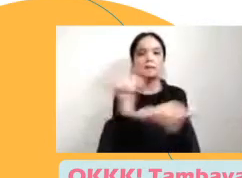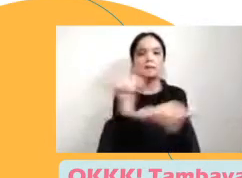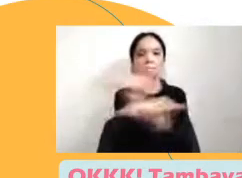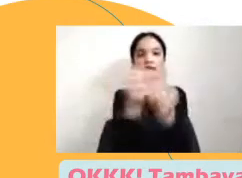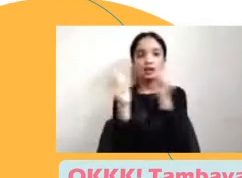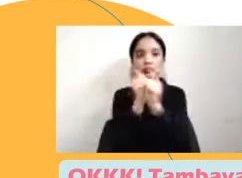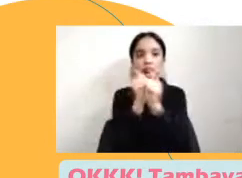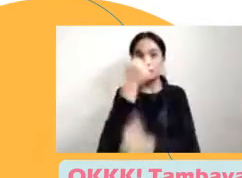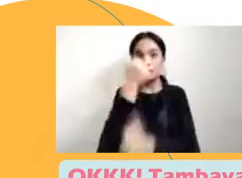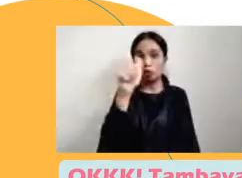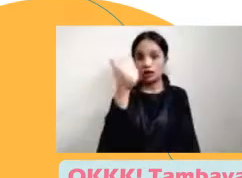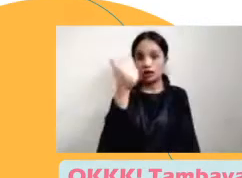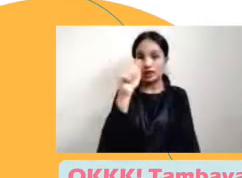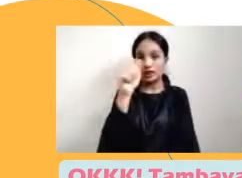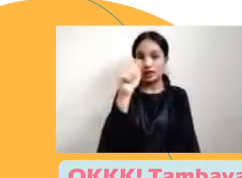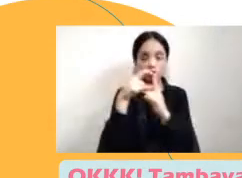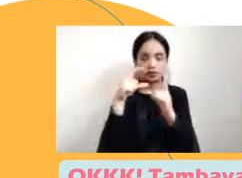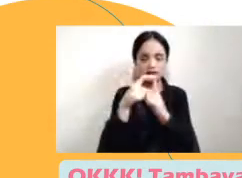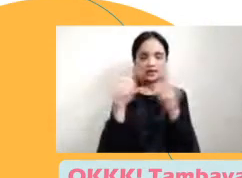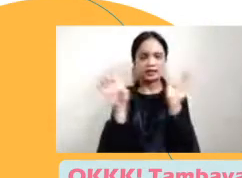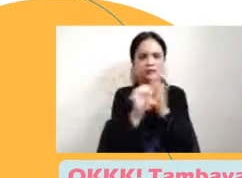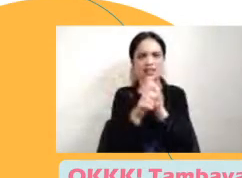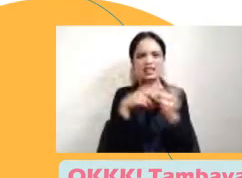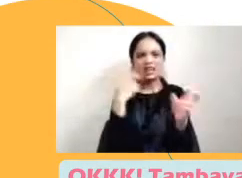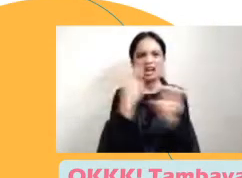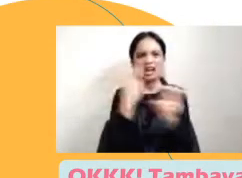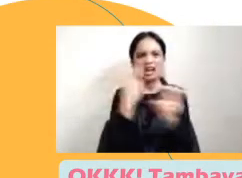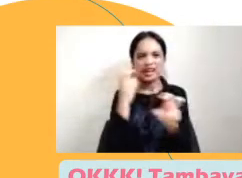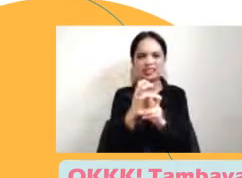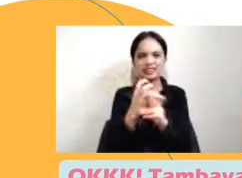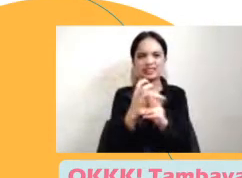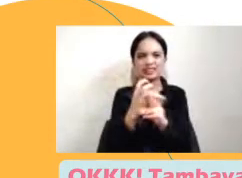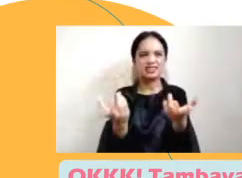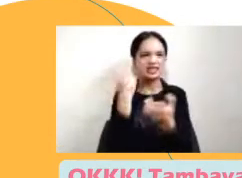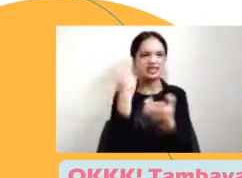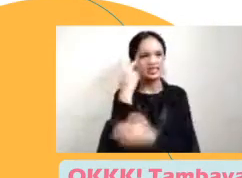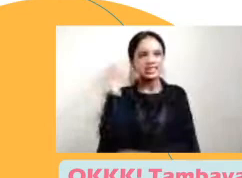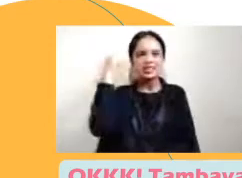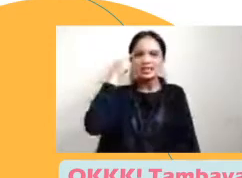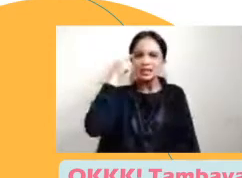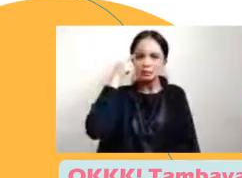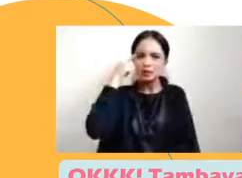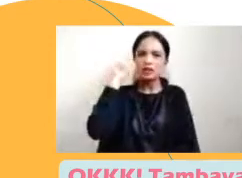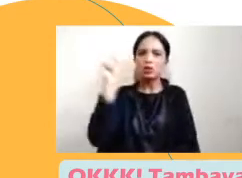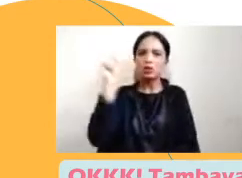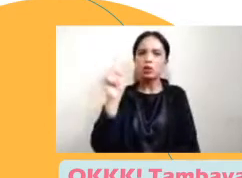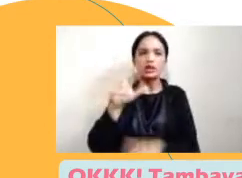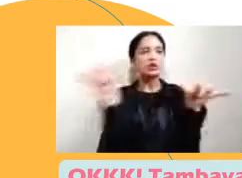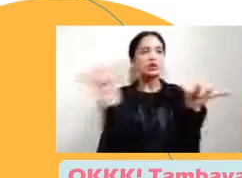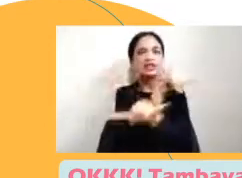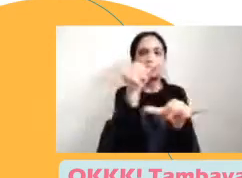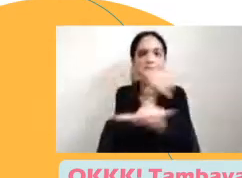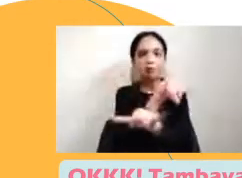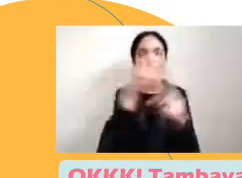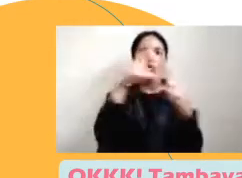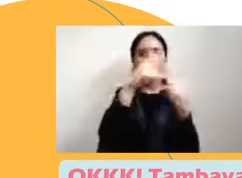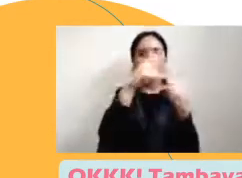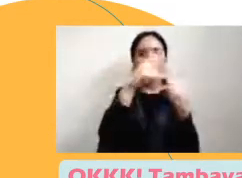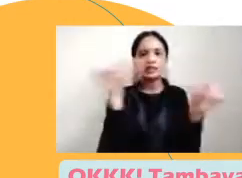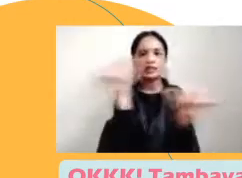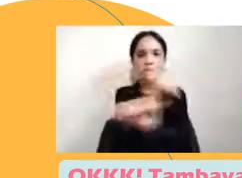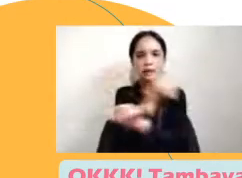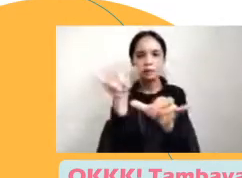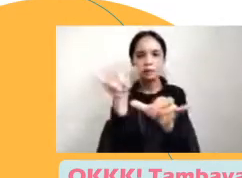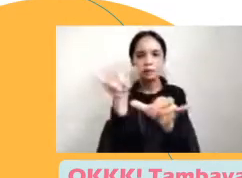salita, parang hirap na iba, iisipin natin ng rhyming word. Okay? Let's